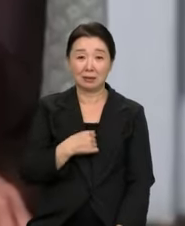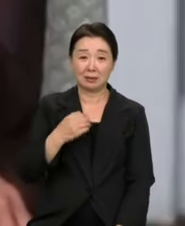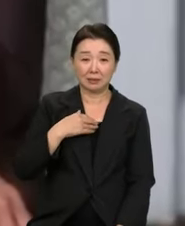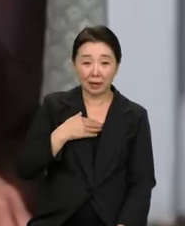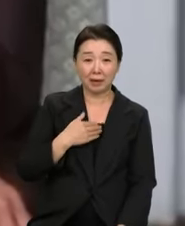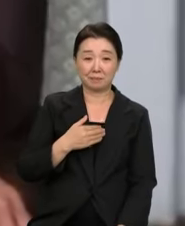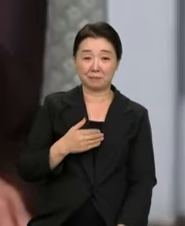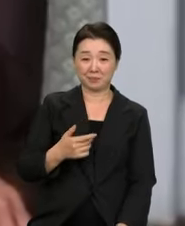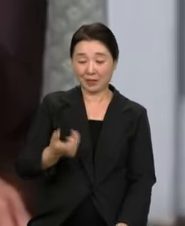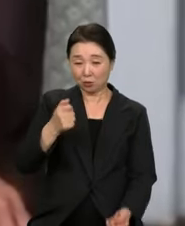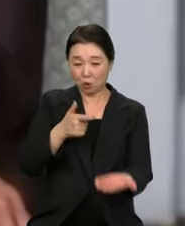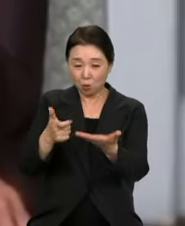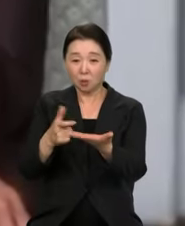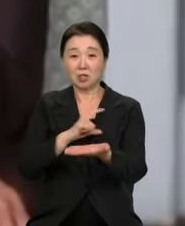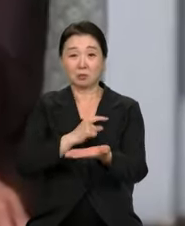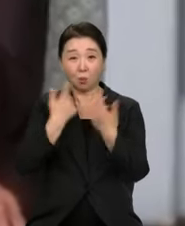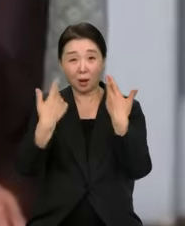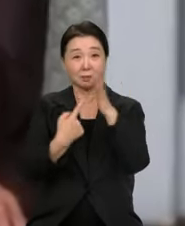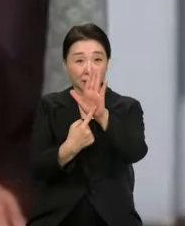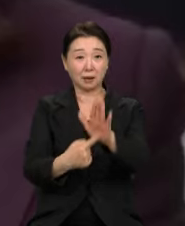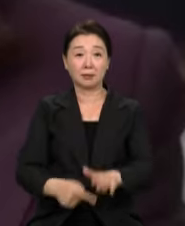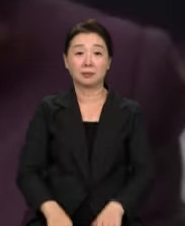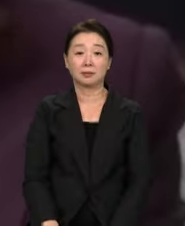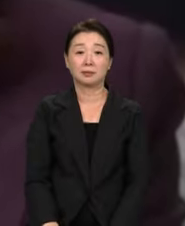이까지 구체적으로 밝기도